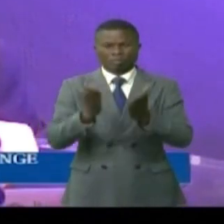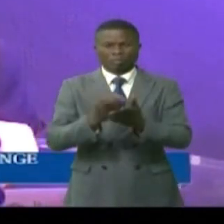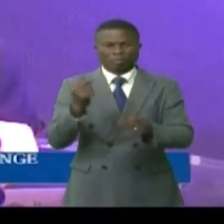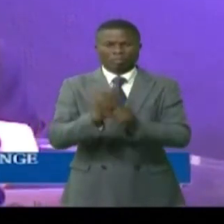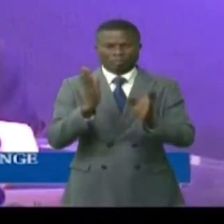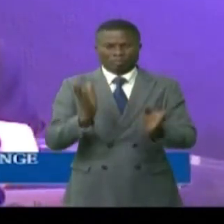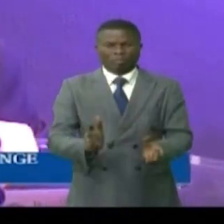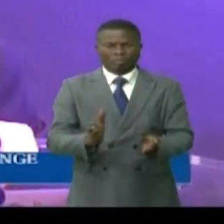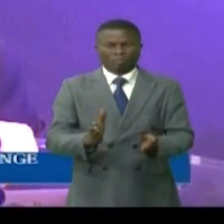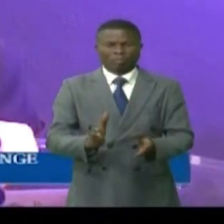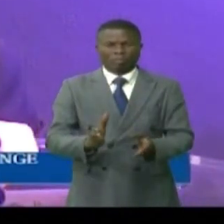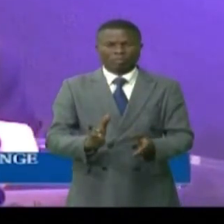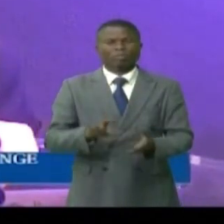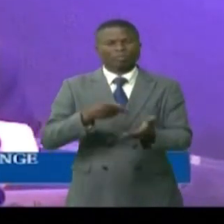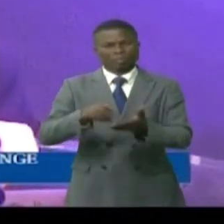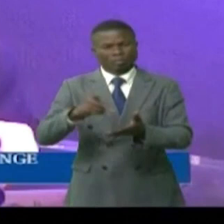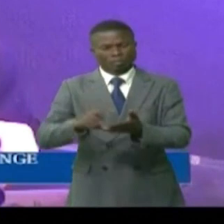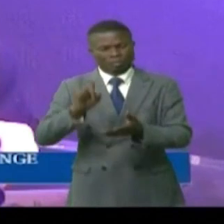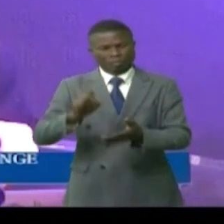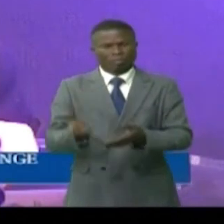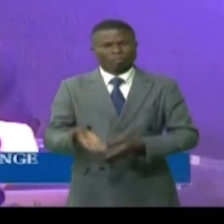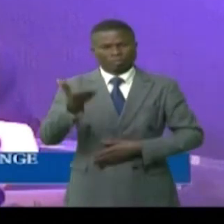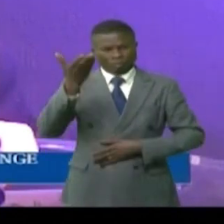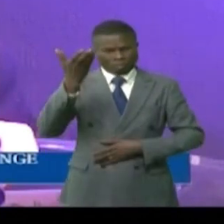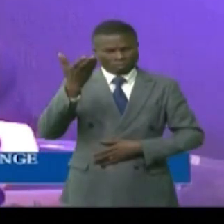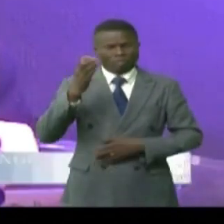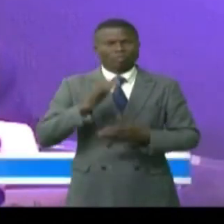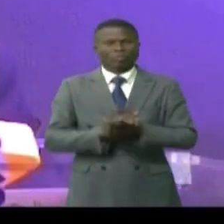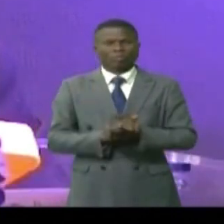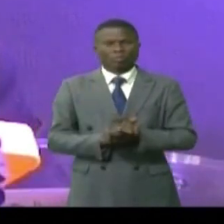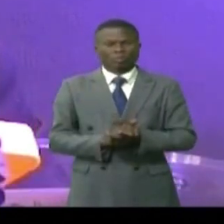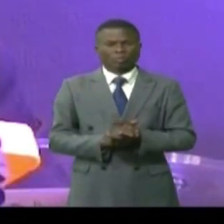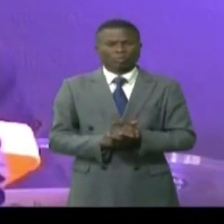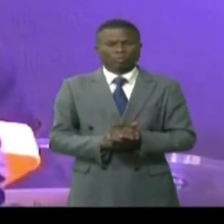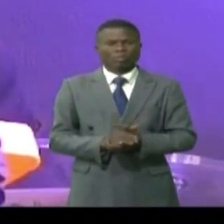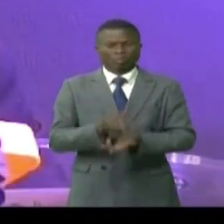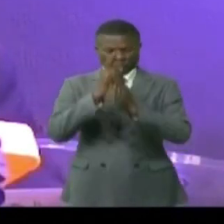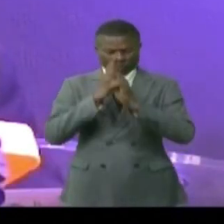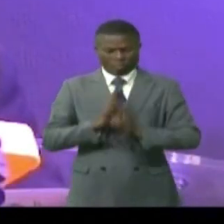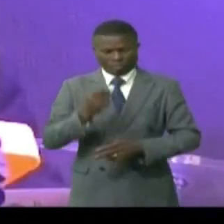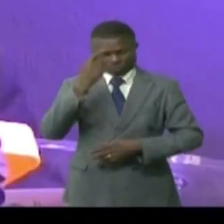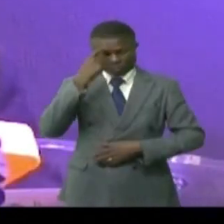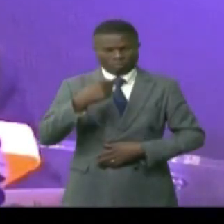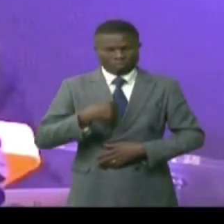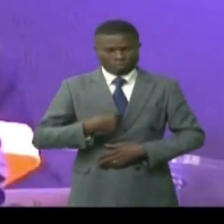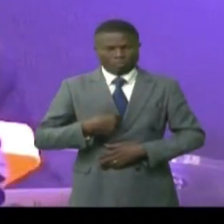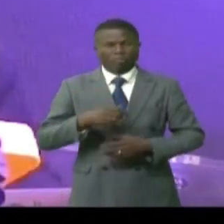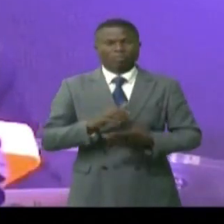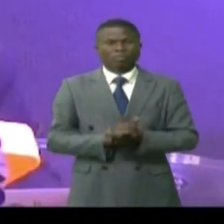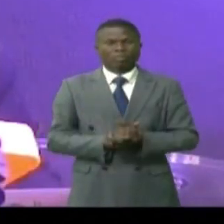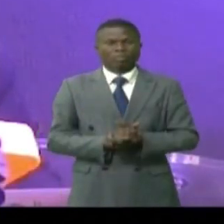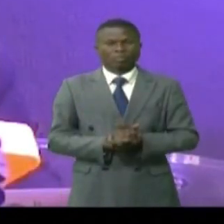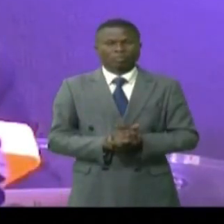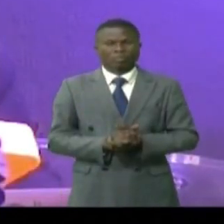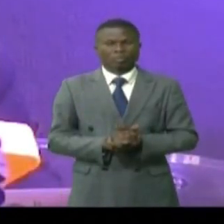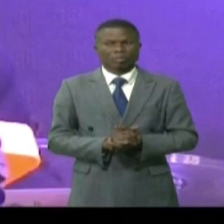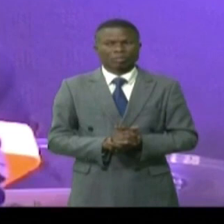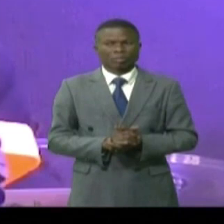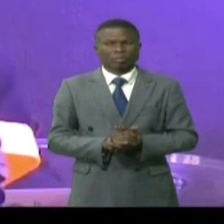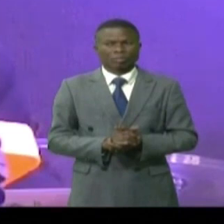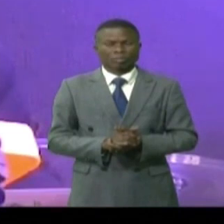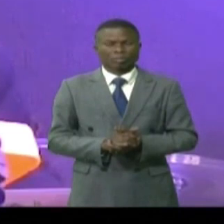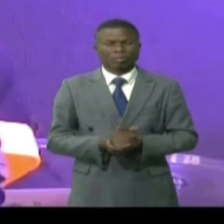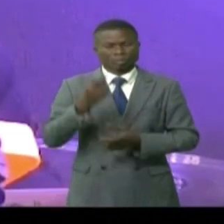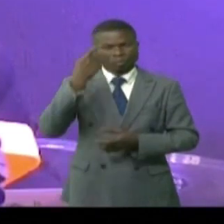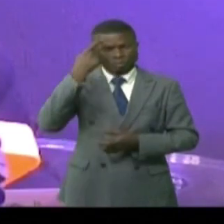les limites du cadre budgétaire. Il n'en demeure pas moins vrai que